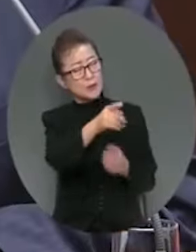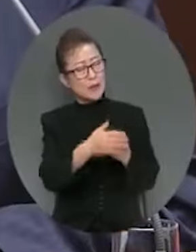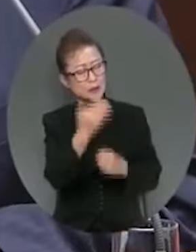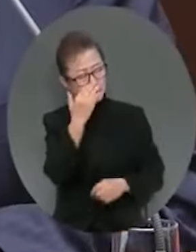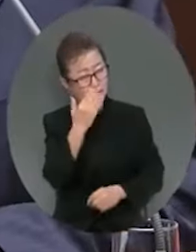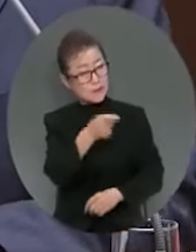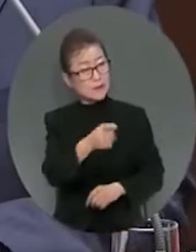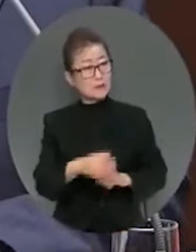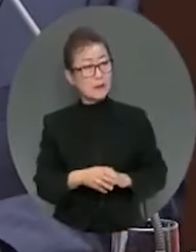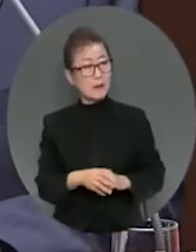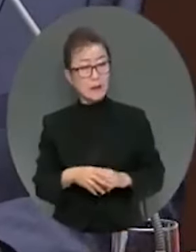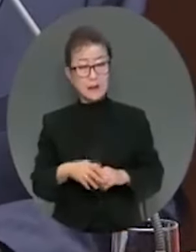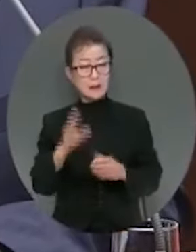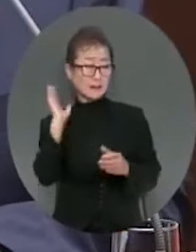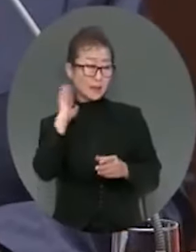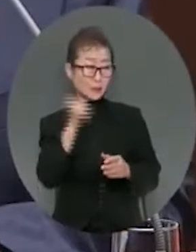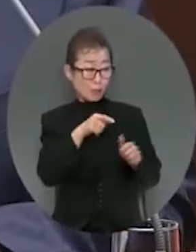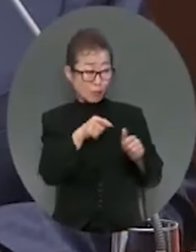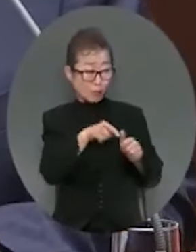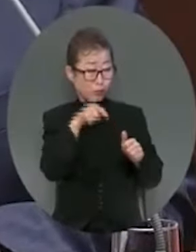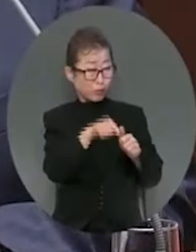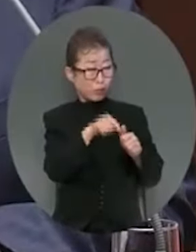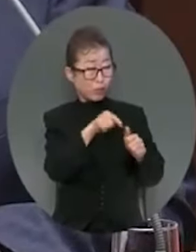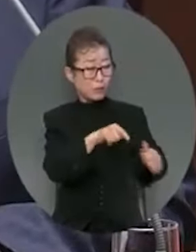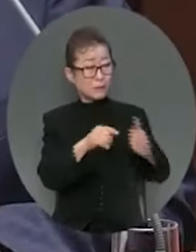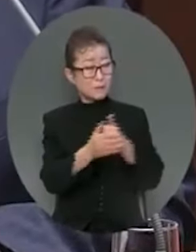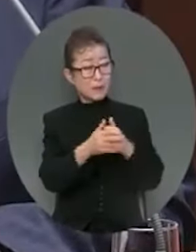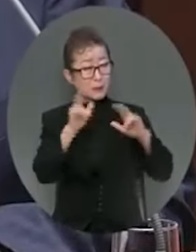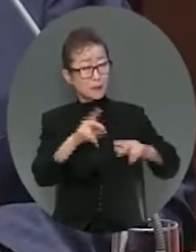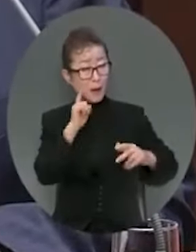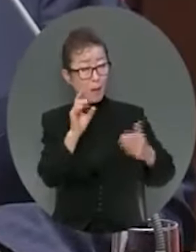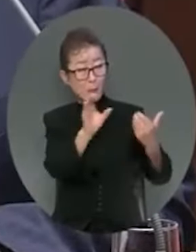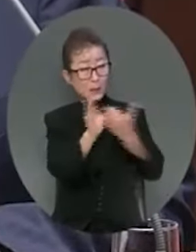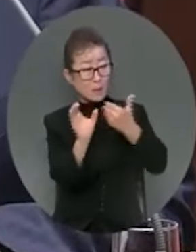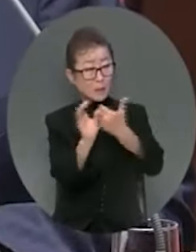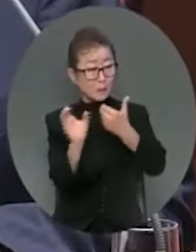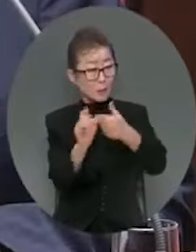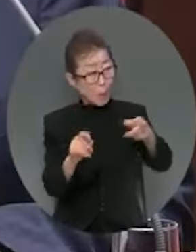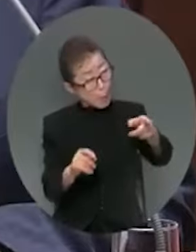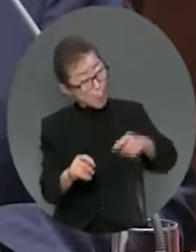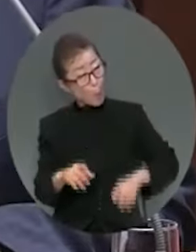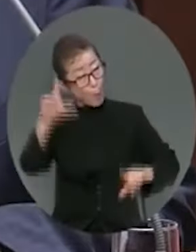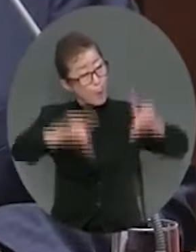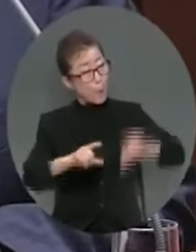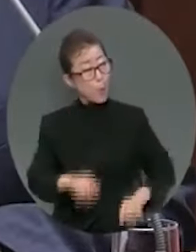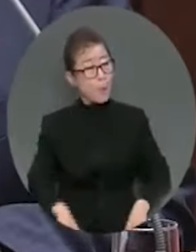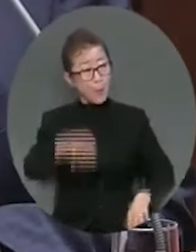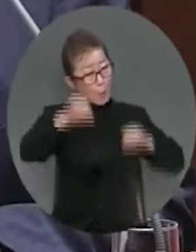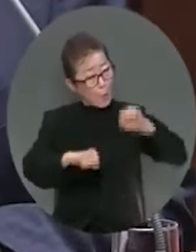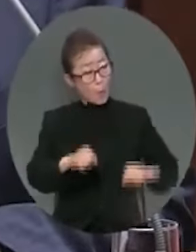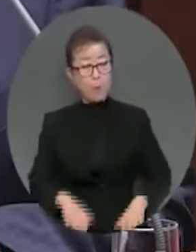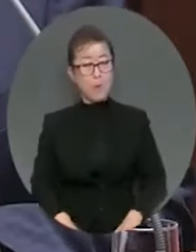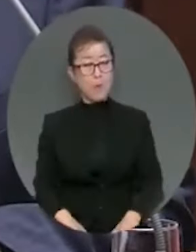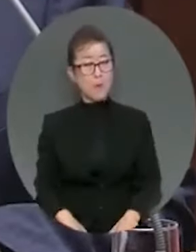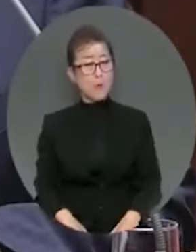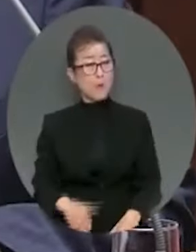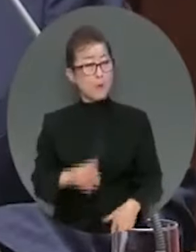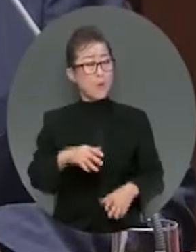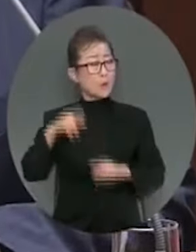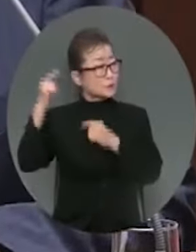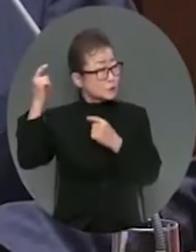하니까 국회의원들의 질문에 저돌적으로 반항을 하고 있어요. 죄송합니다. 청문회 나온 사람들도 다 국회의원하고 싸우자는